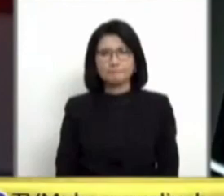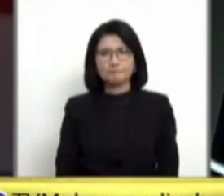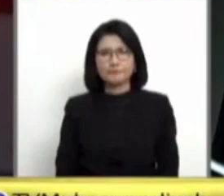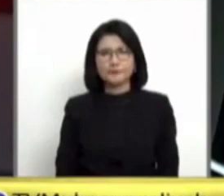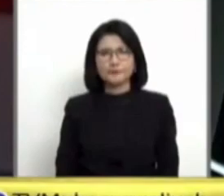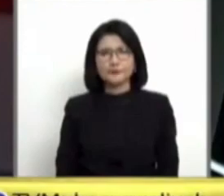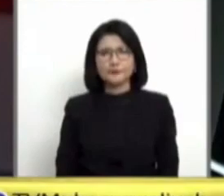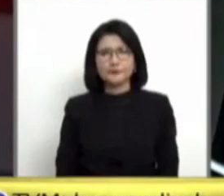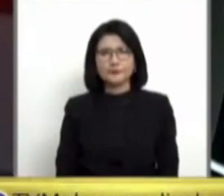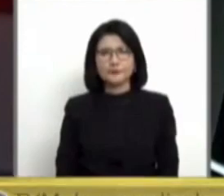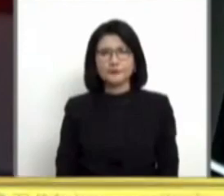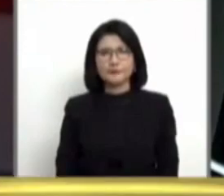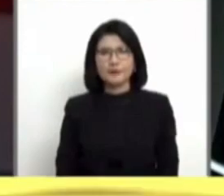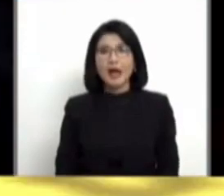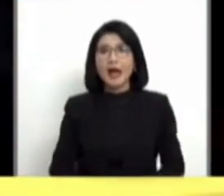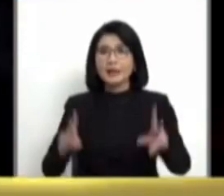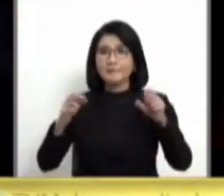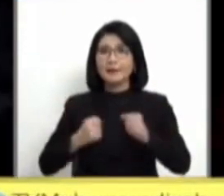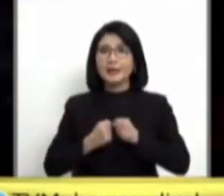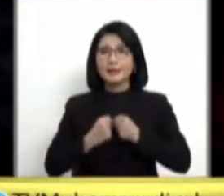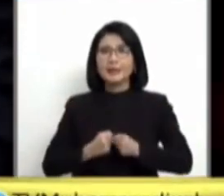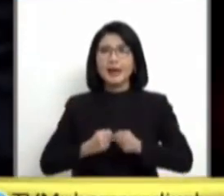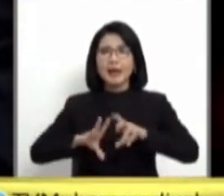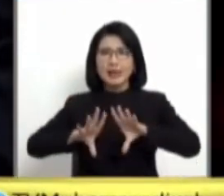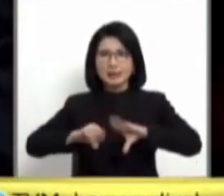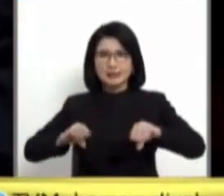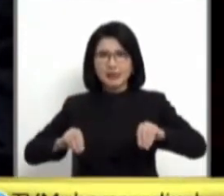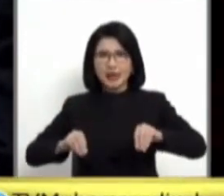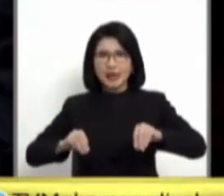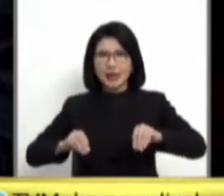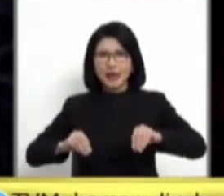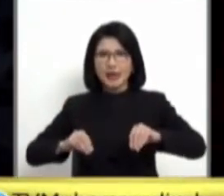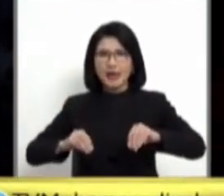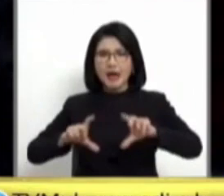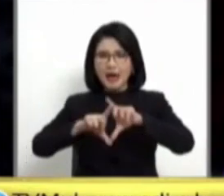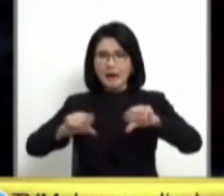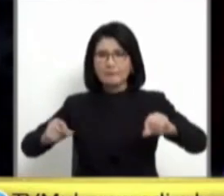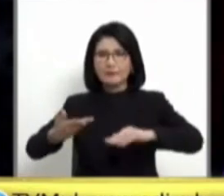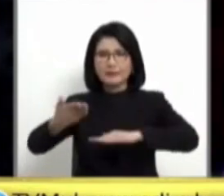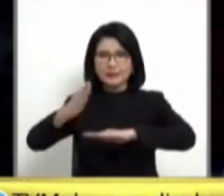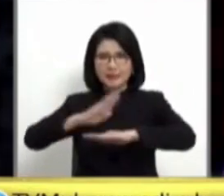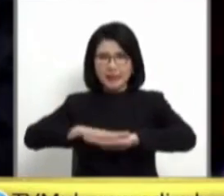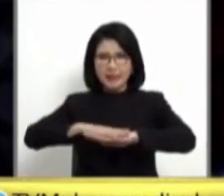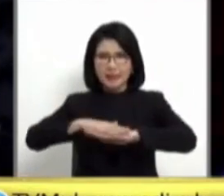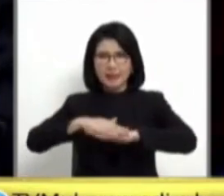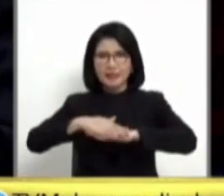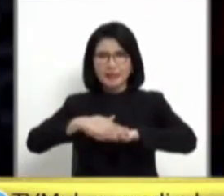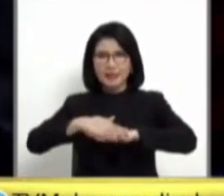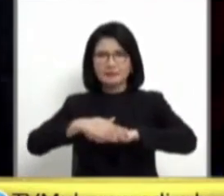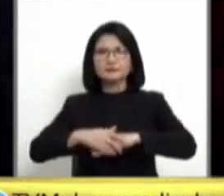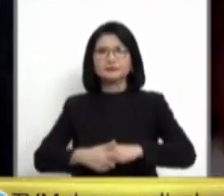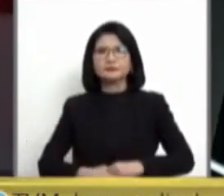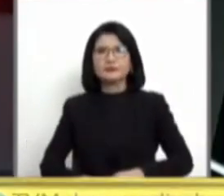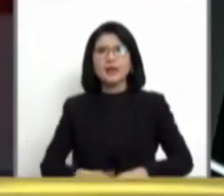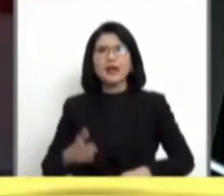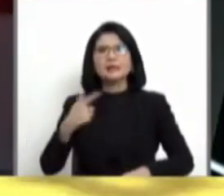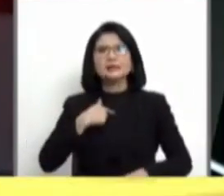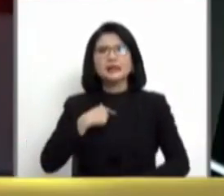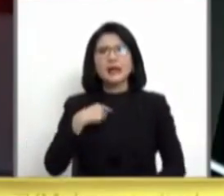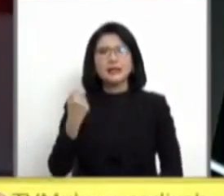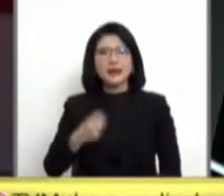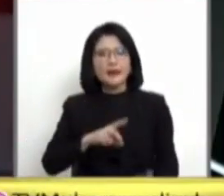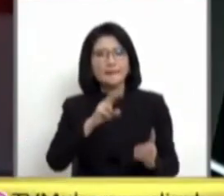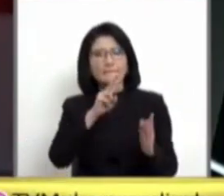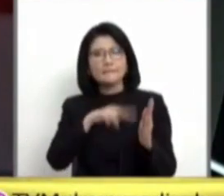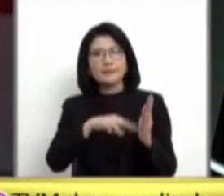berikut ini dengan subtema ketenag kerjaan posisi amplop masih tersegel sekali kami Ingatkan bahwa kami hanya akan